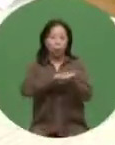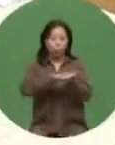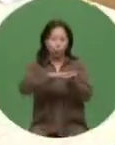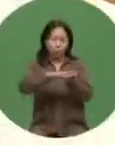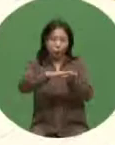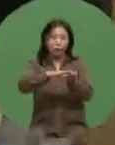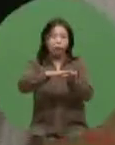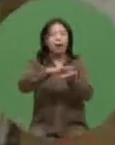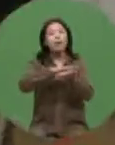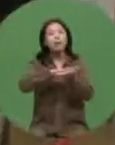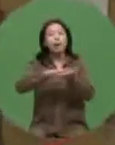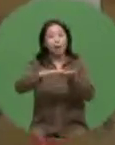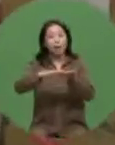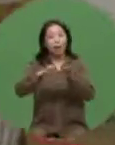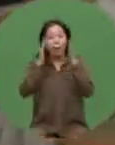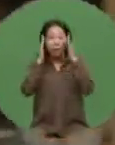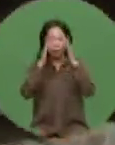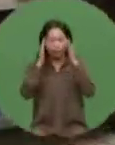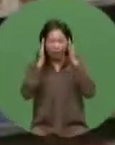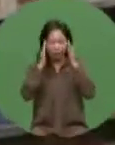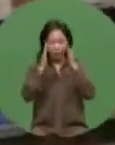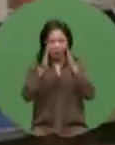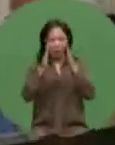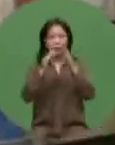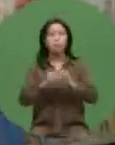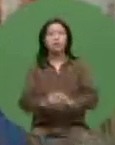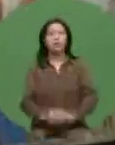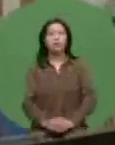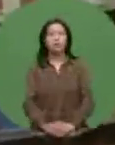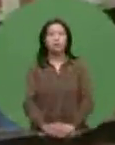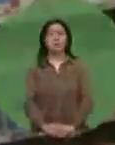児童たちも真剣そのもの。